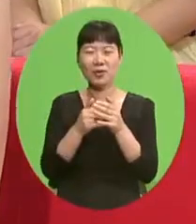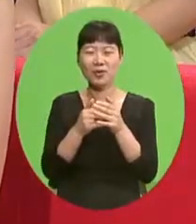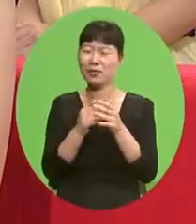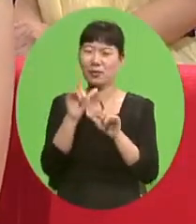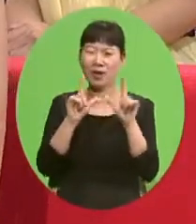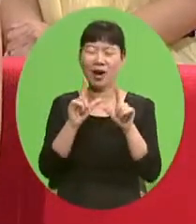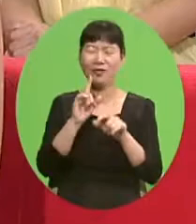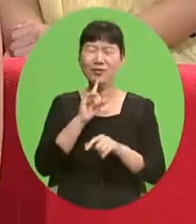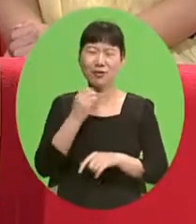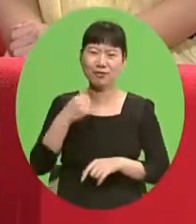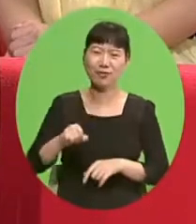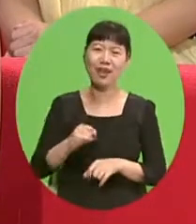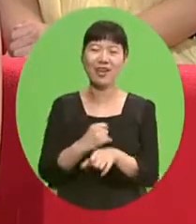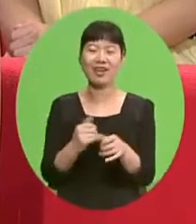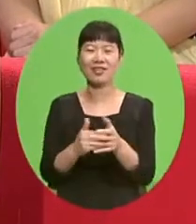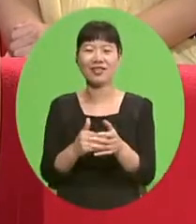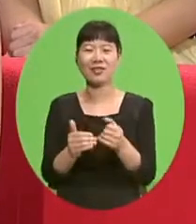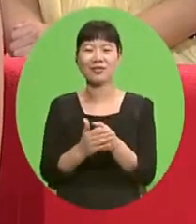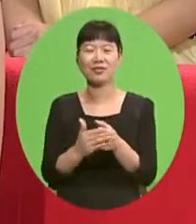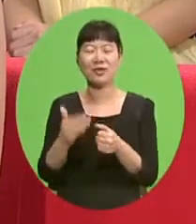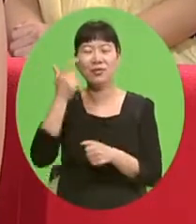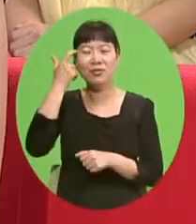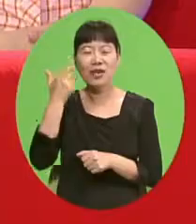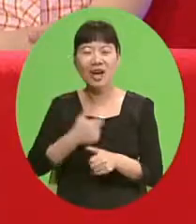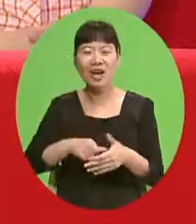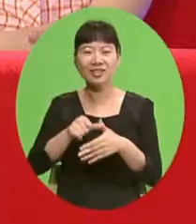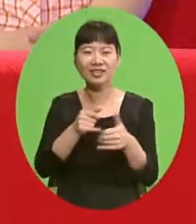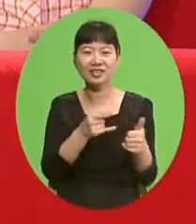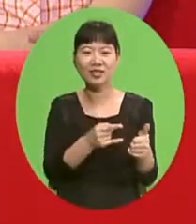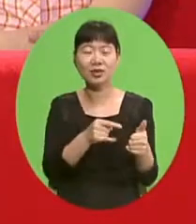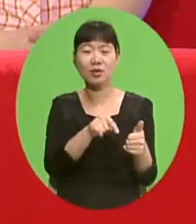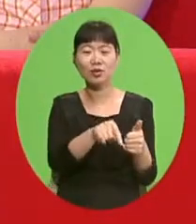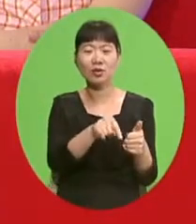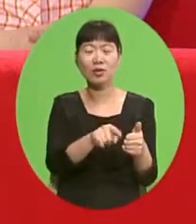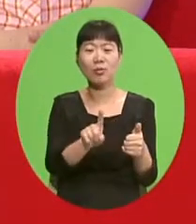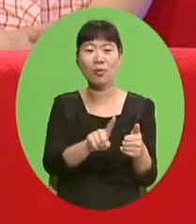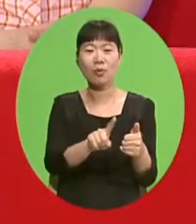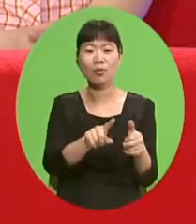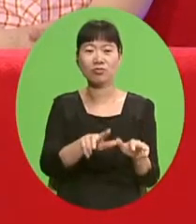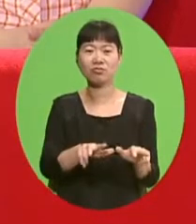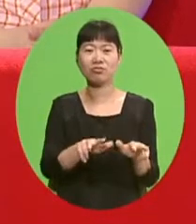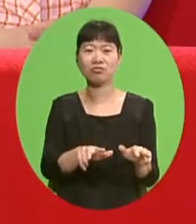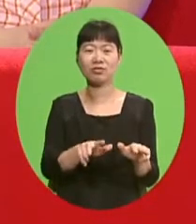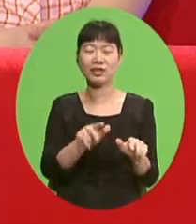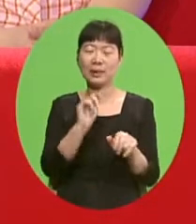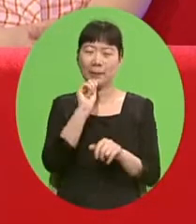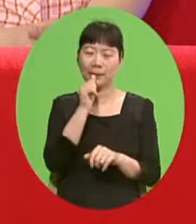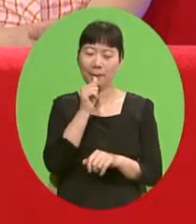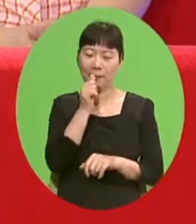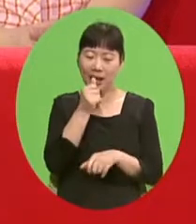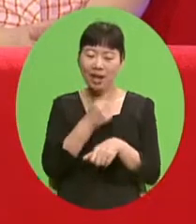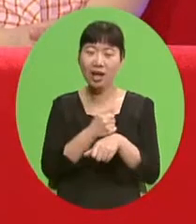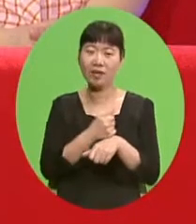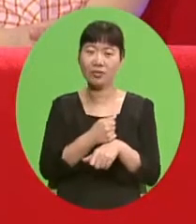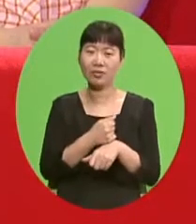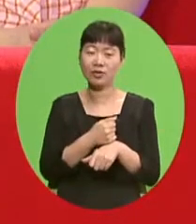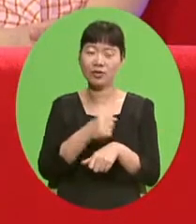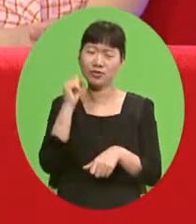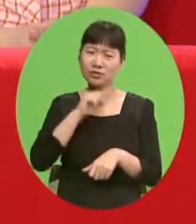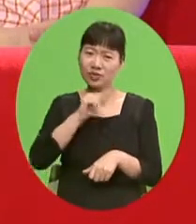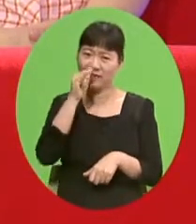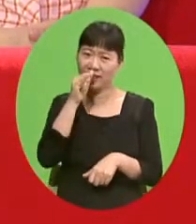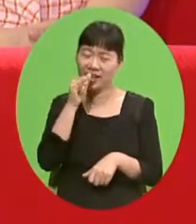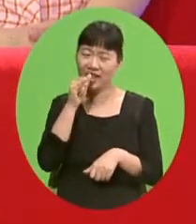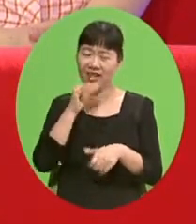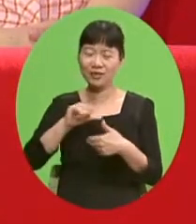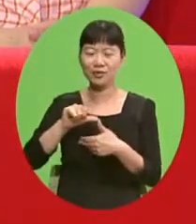아닌 거예요. 그래서 내가 이제 물어봤어요, 우리 아들한테. 너는 이게 이렇게 뜯으면 좋으냐? 그랬더니 그냥